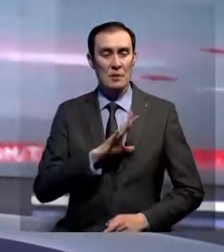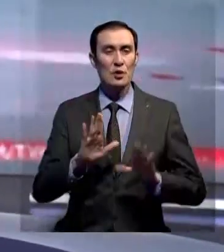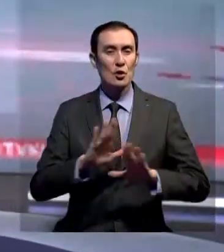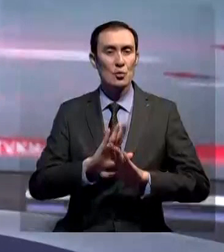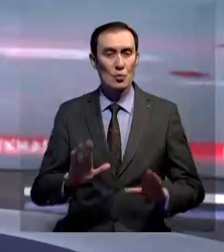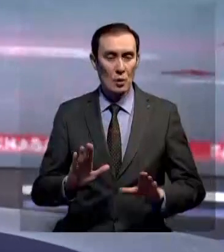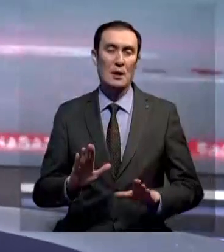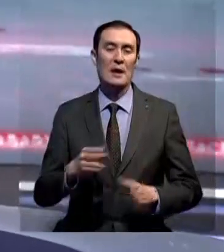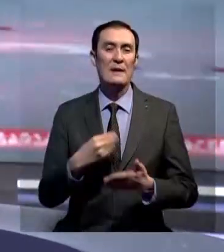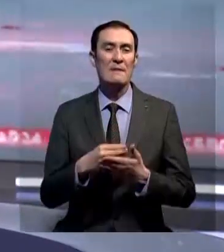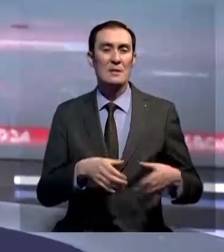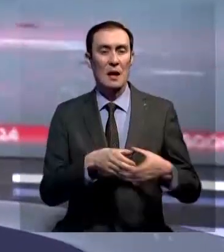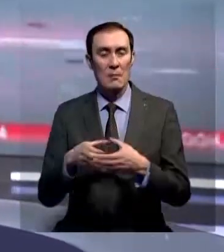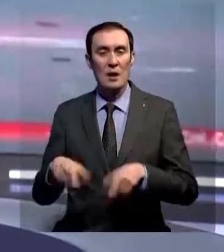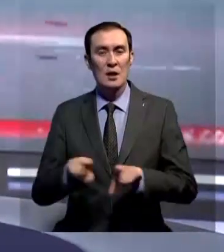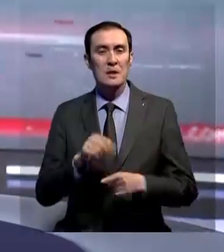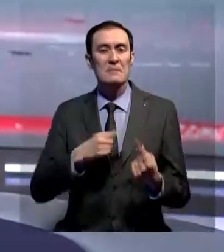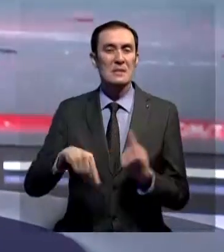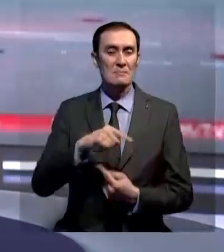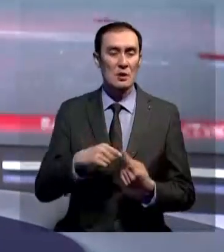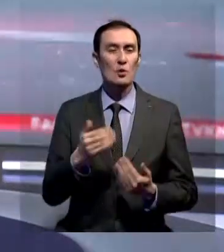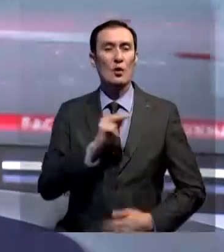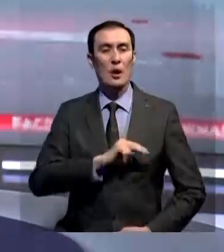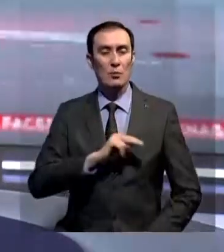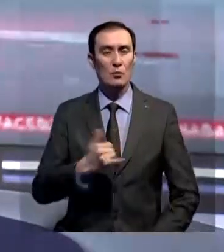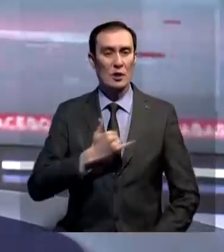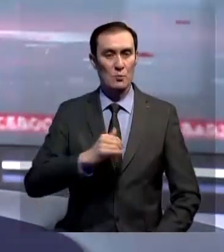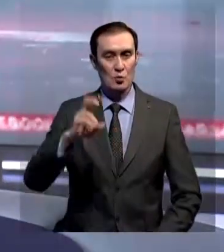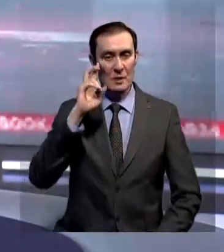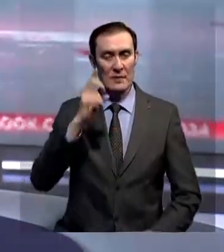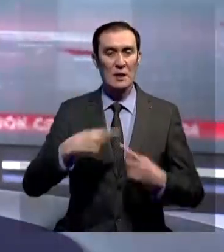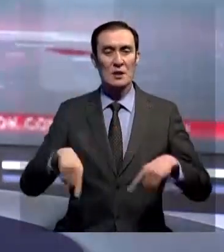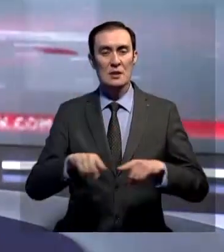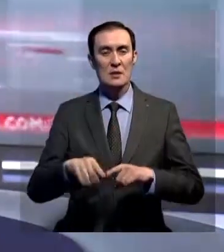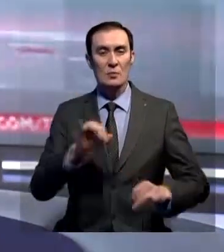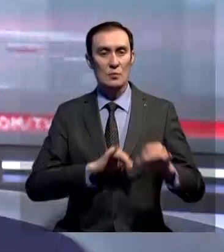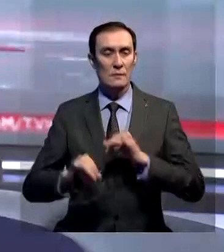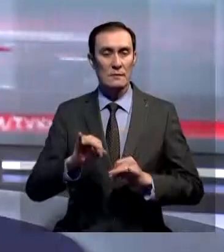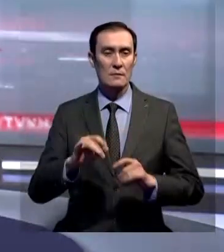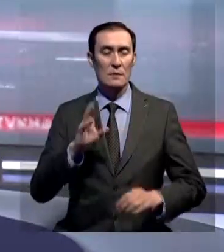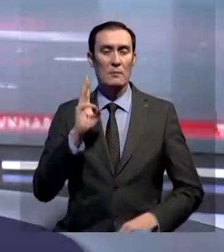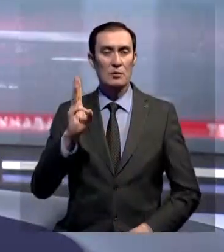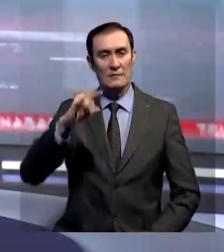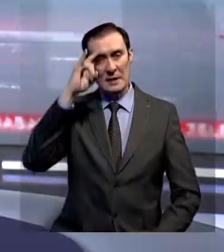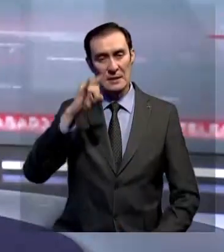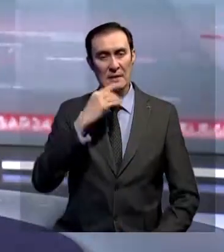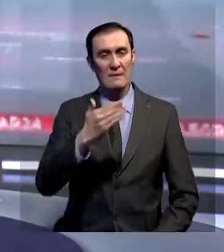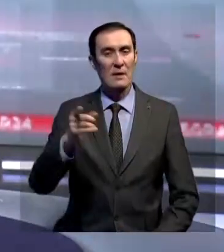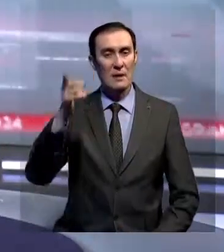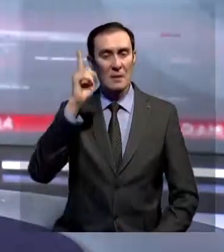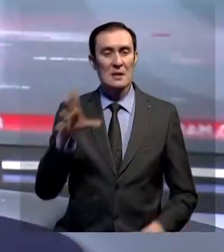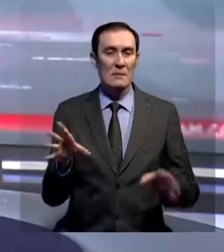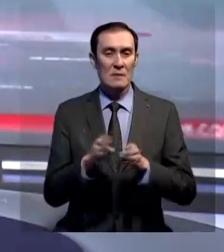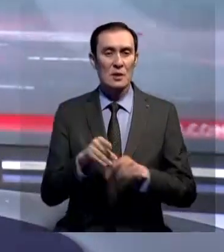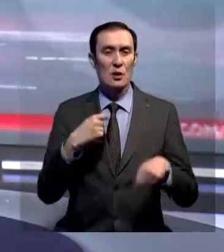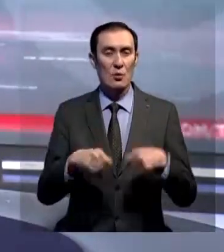только потенциальные инвесторы, но и бизнесмены, уже работающие в нашей стране. Организовала круглый стол посольство Казахстана в ФРГ